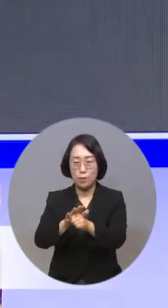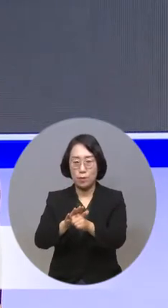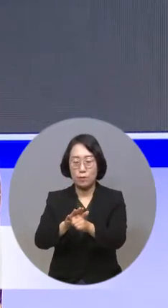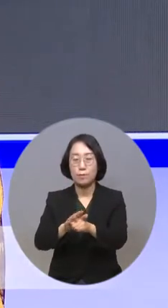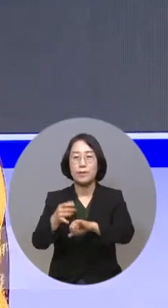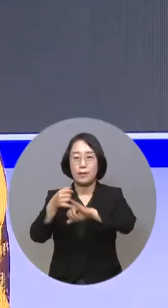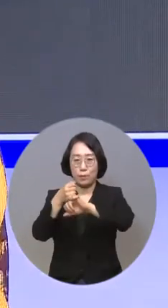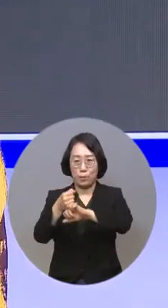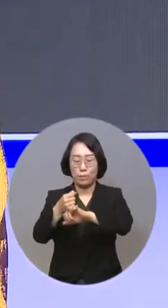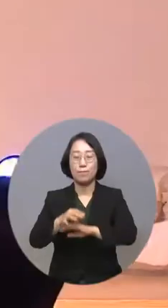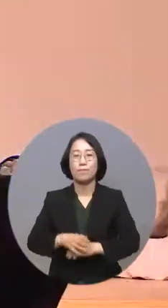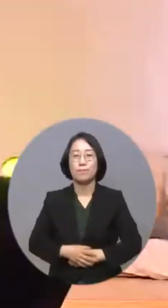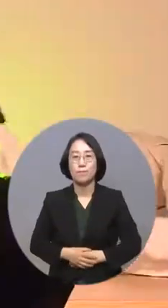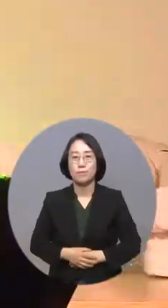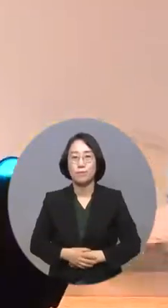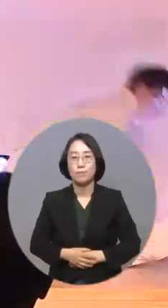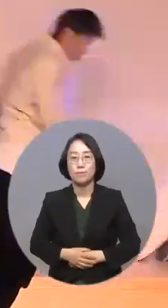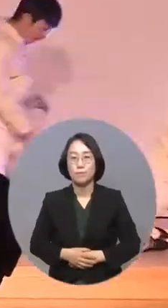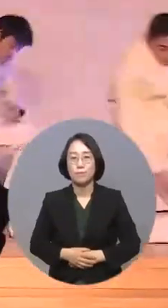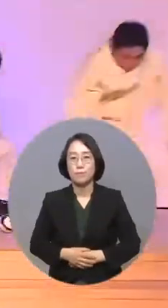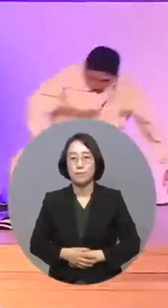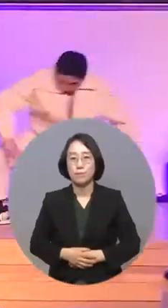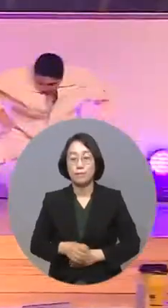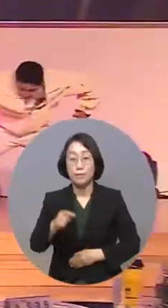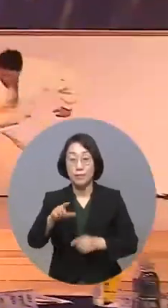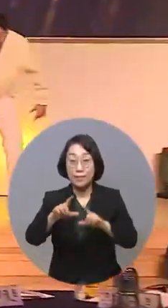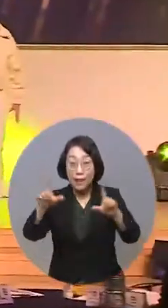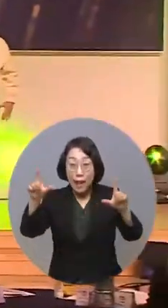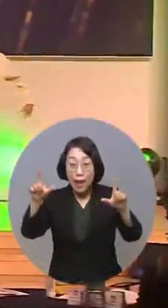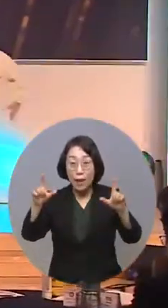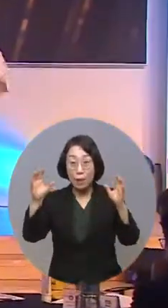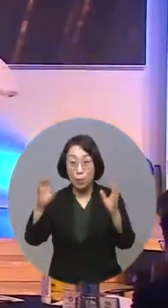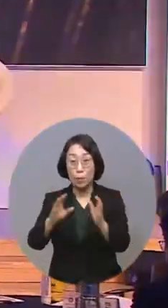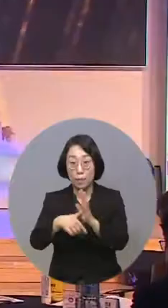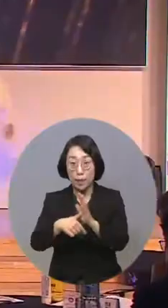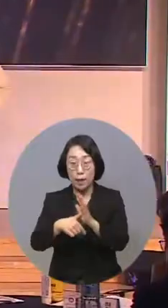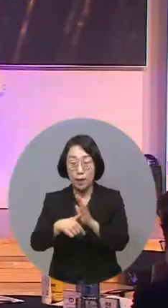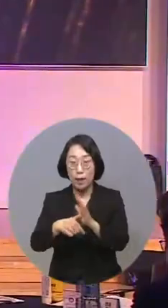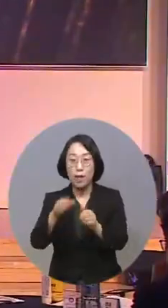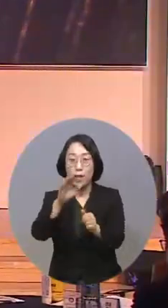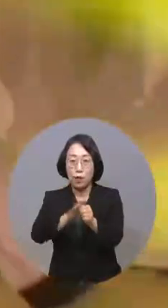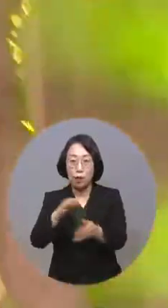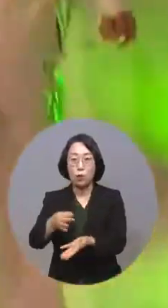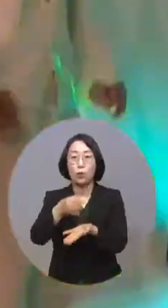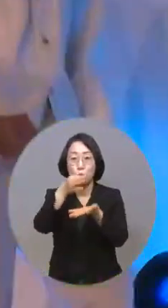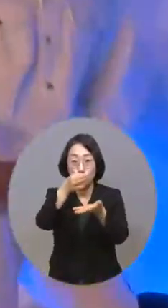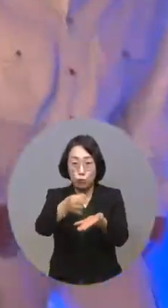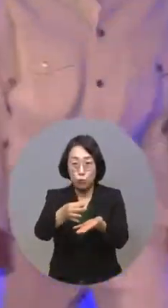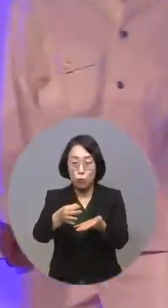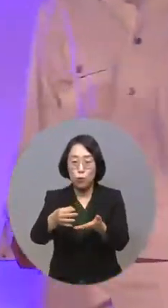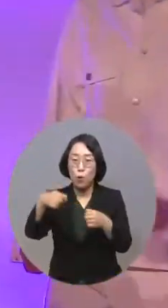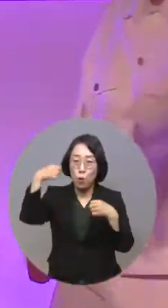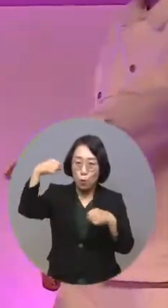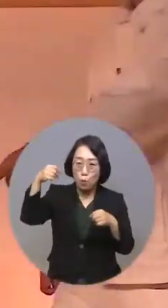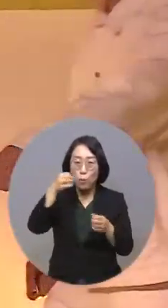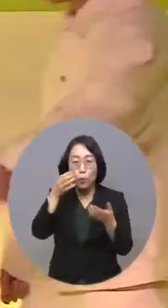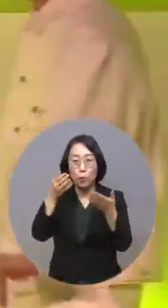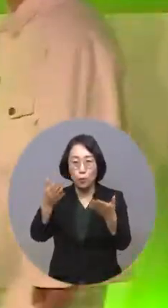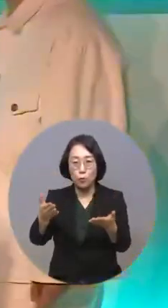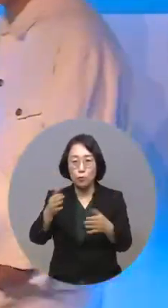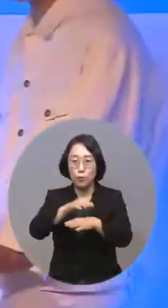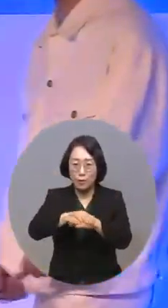하겠습니다 한편 이날 행사에서는 격려금 전달 축하공연 등이 이어지며 선수단의 선전을